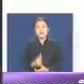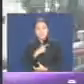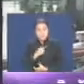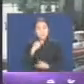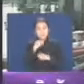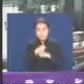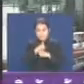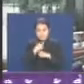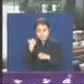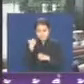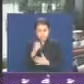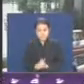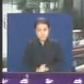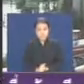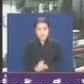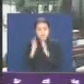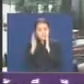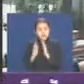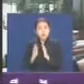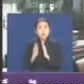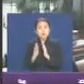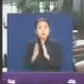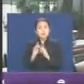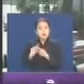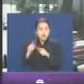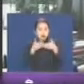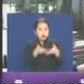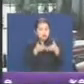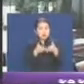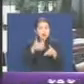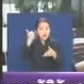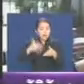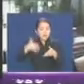านนี่คนอยู่บ้านเยอะๆไม่มีเรือไปไม่ได้